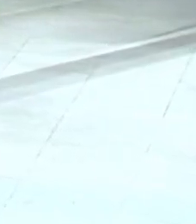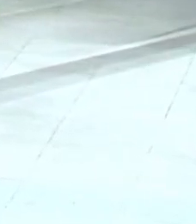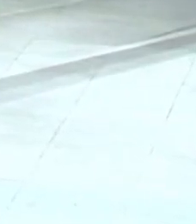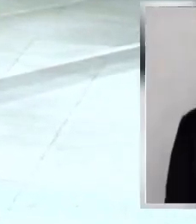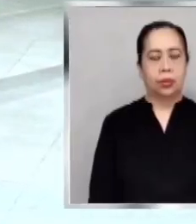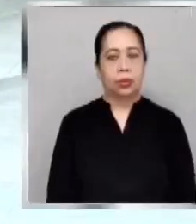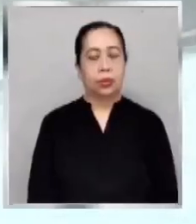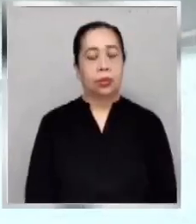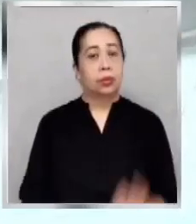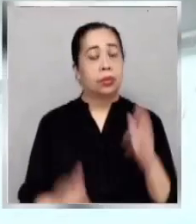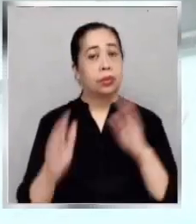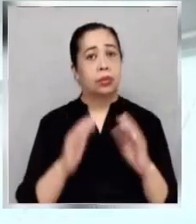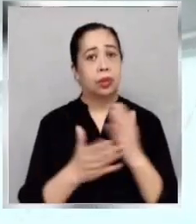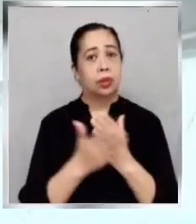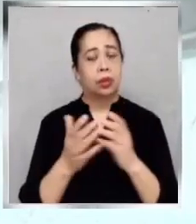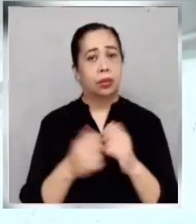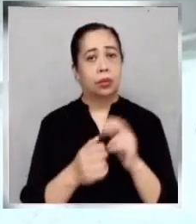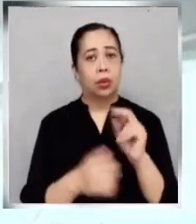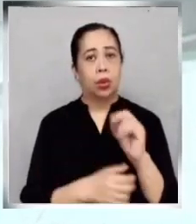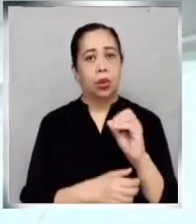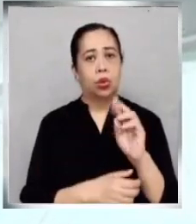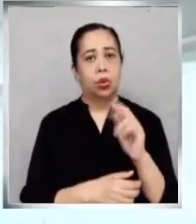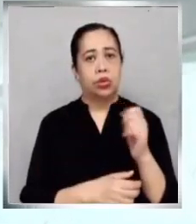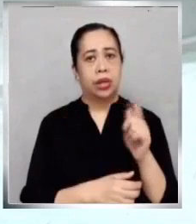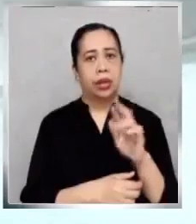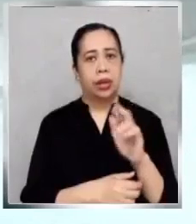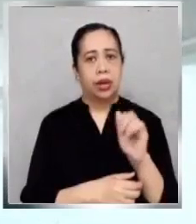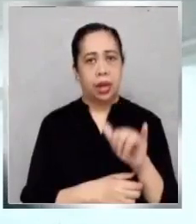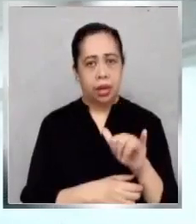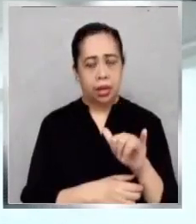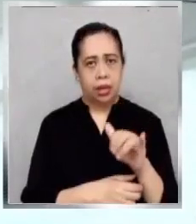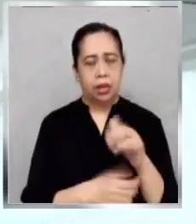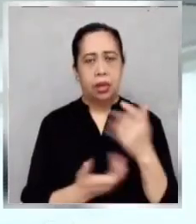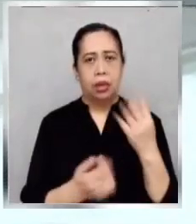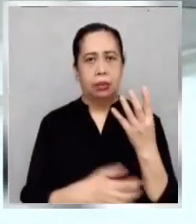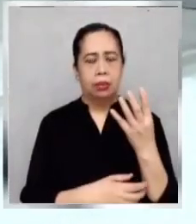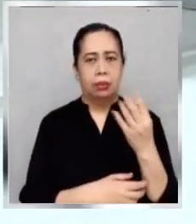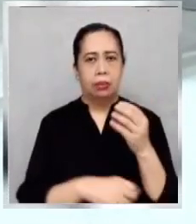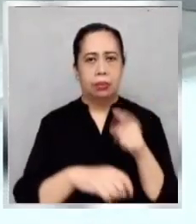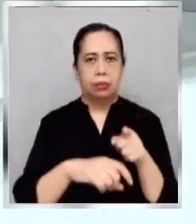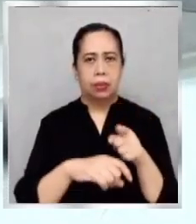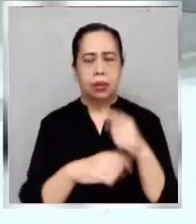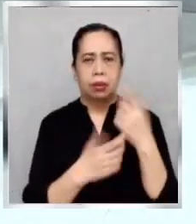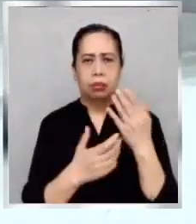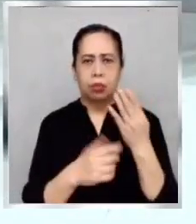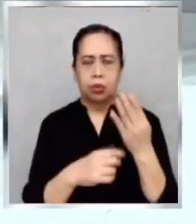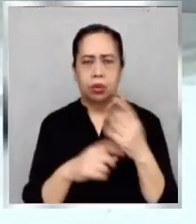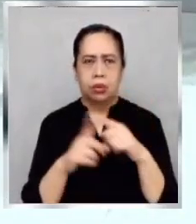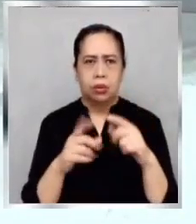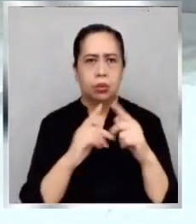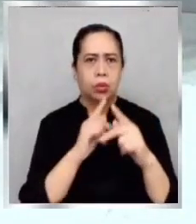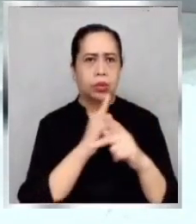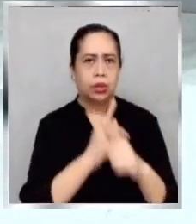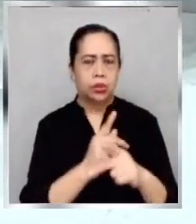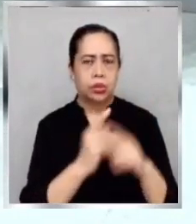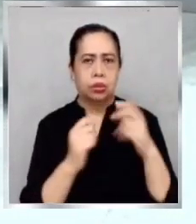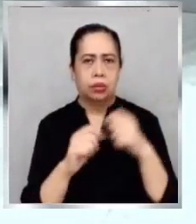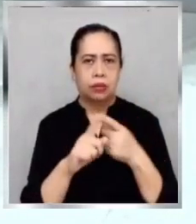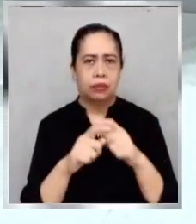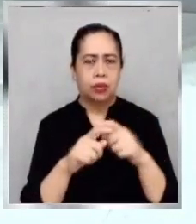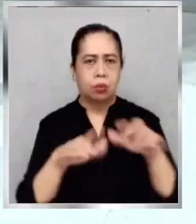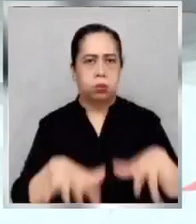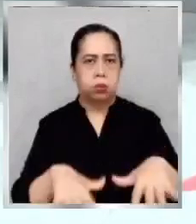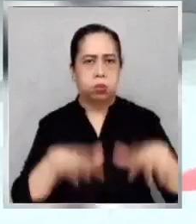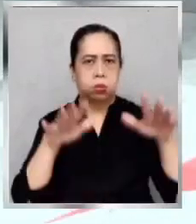Problemado ang ilang taga Norzagaray, Bulacan matapos masira ang dike roon na dapat sana'y proteksyon nila mula sa pag-apaw ng